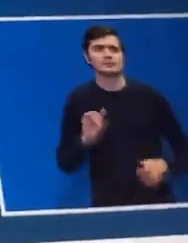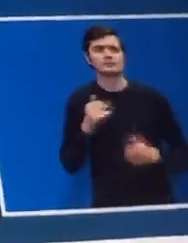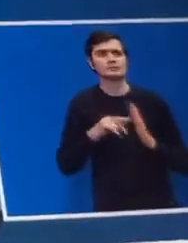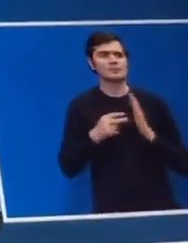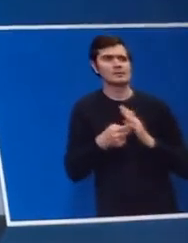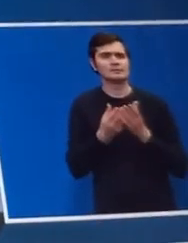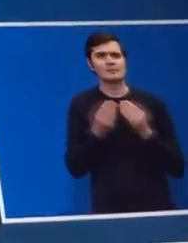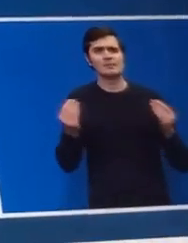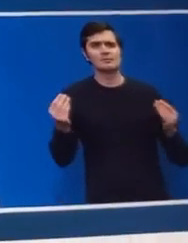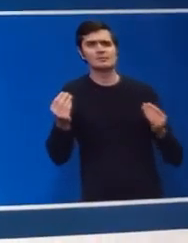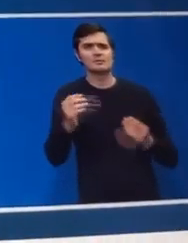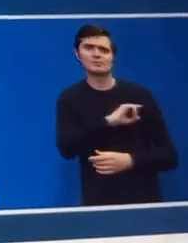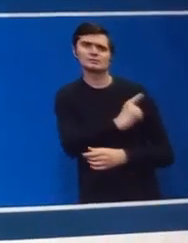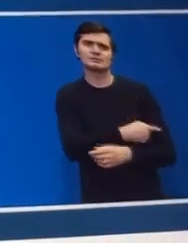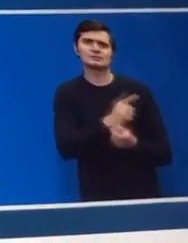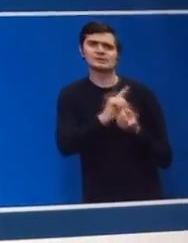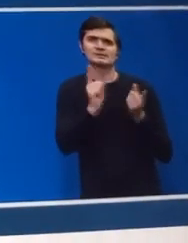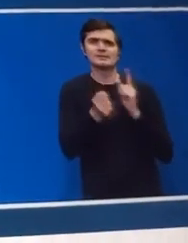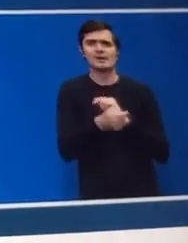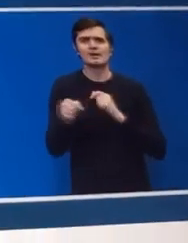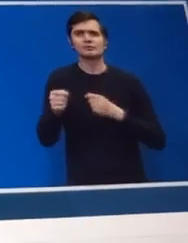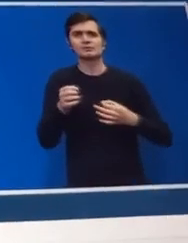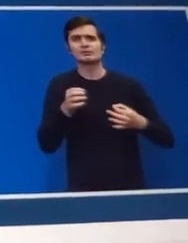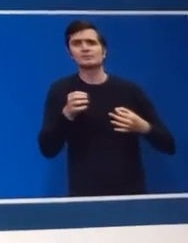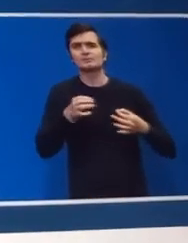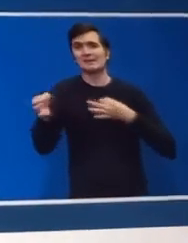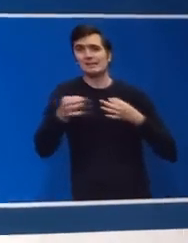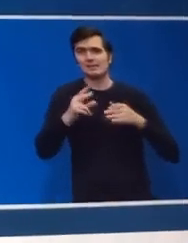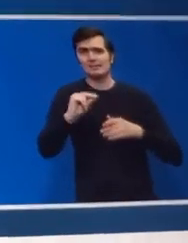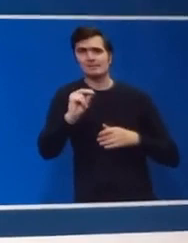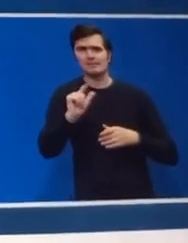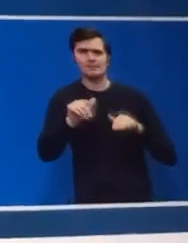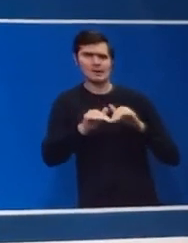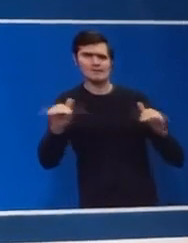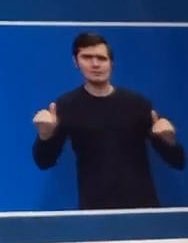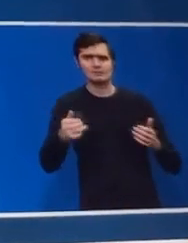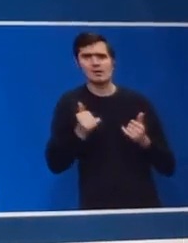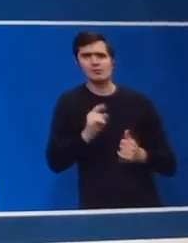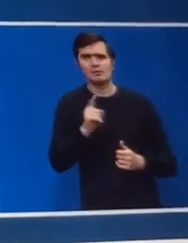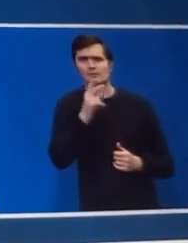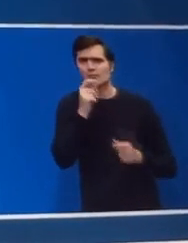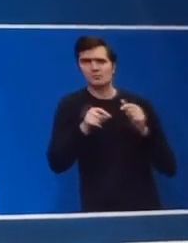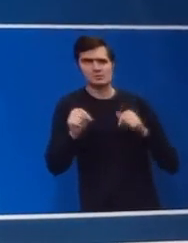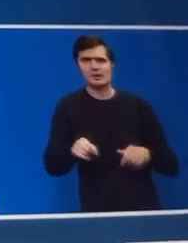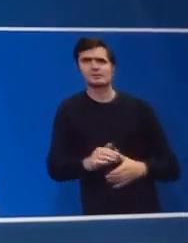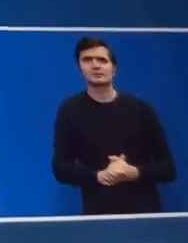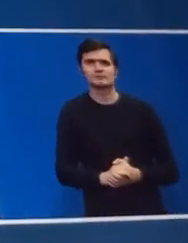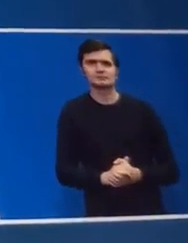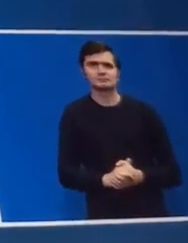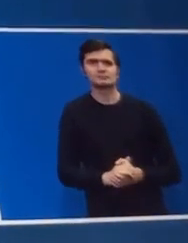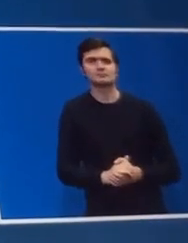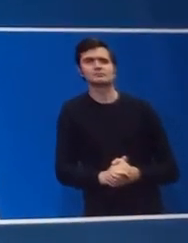Câteva variante de modificări aduse acestor scheme de plafonare? Deocamdată nu discutăm de acest lucru. La acest moment când discutăm,